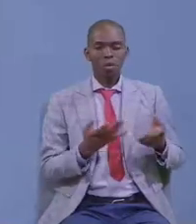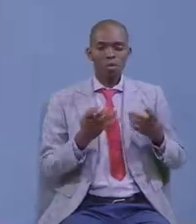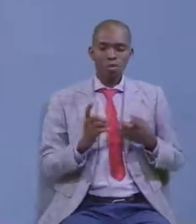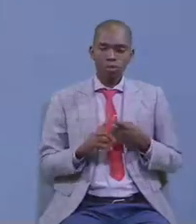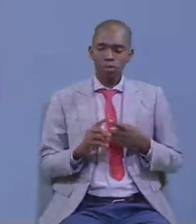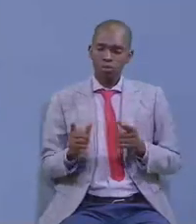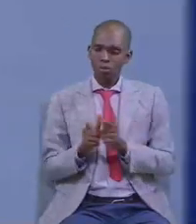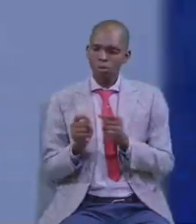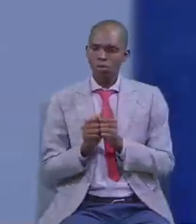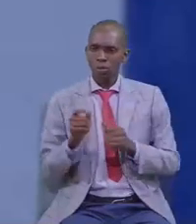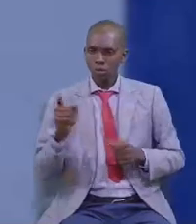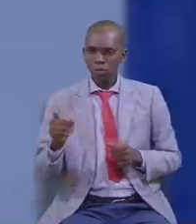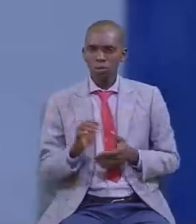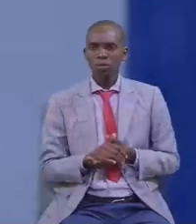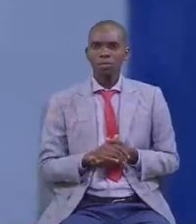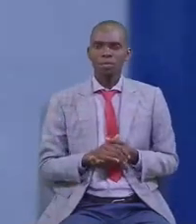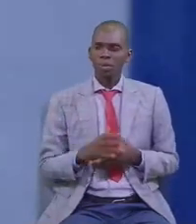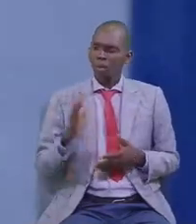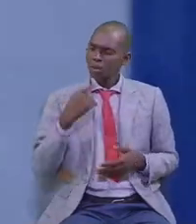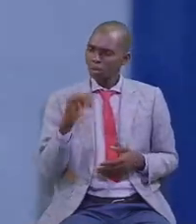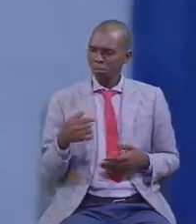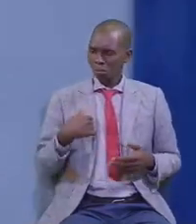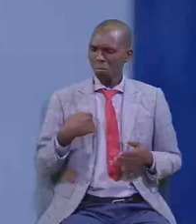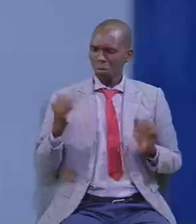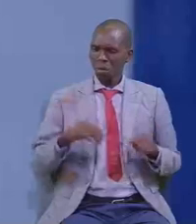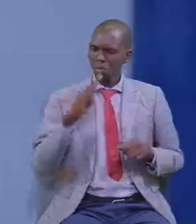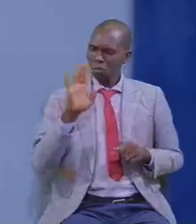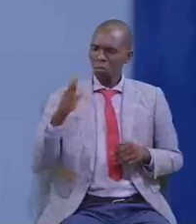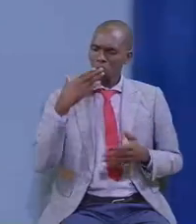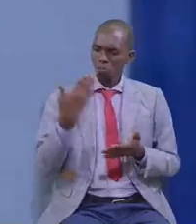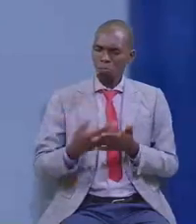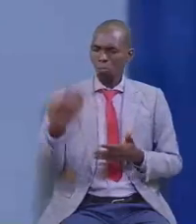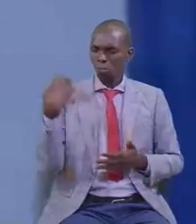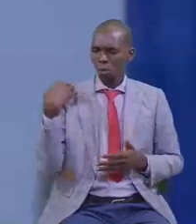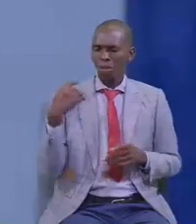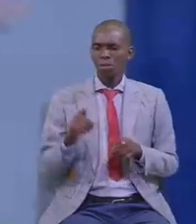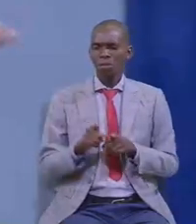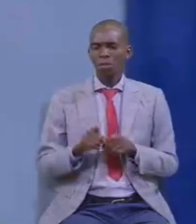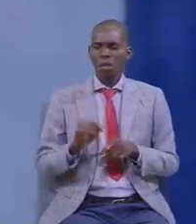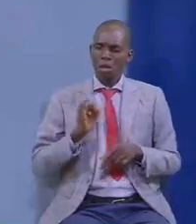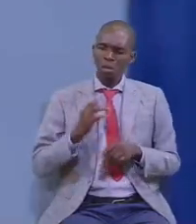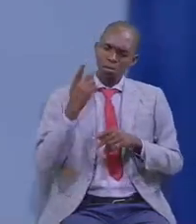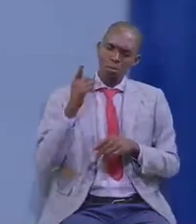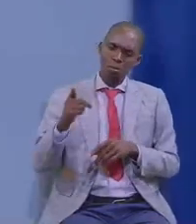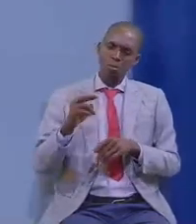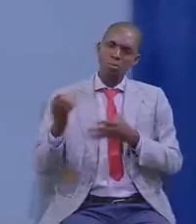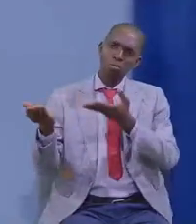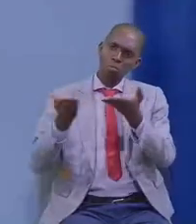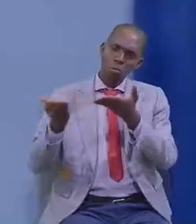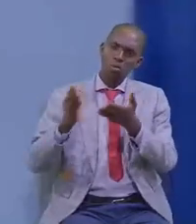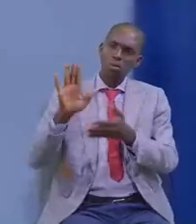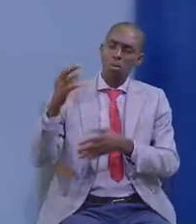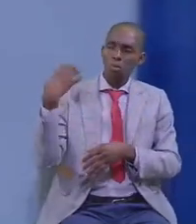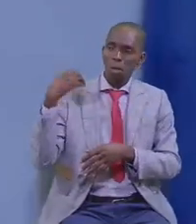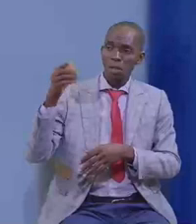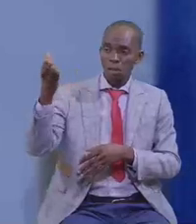Il dit, ah, je peux être aussi un bon maître. Tu t'es soumis à l'autre, tu